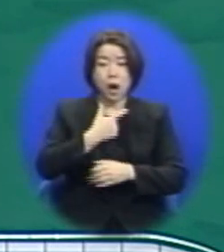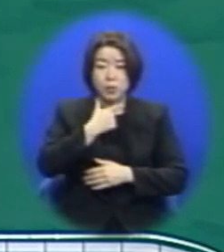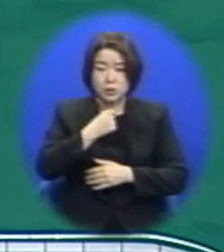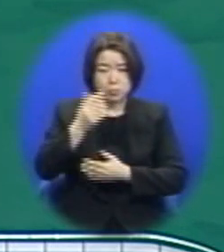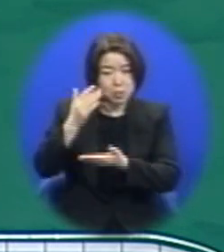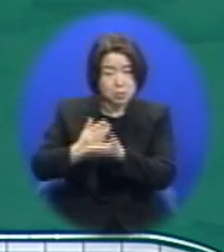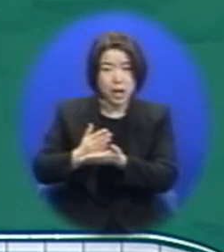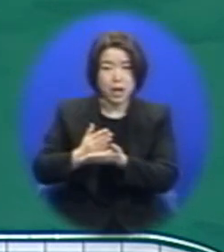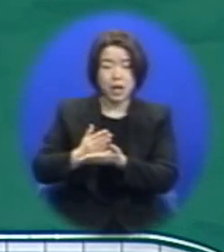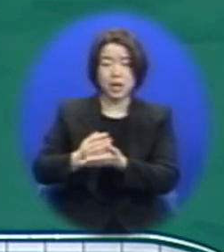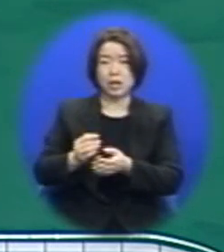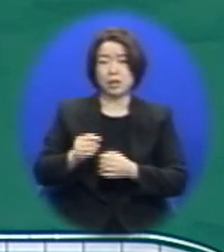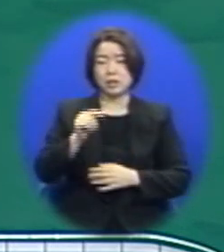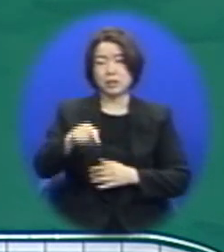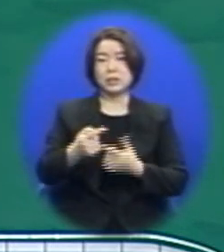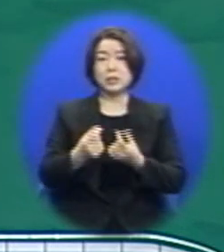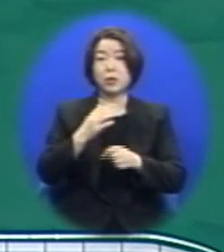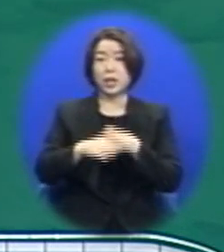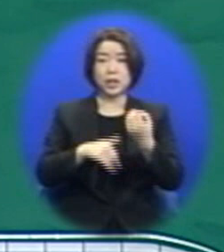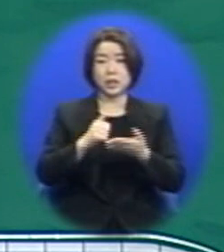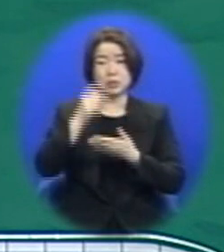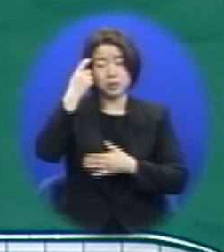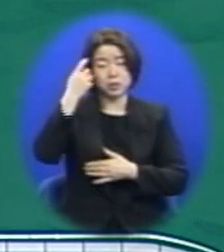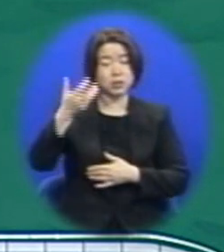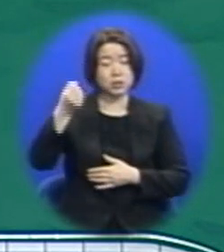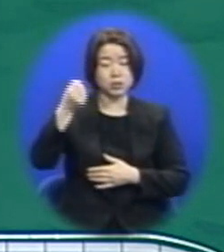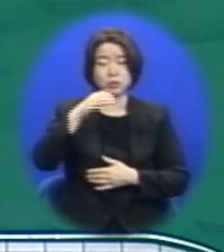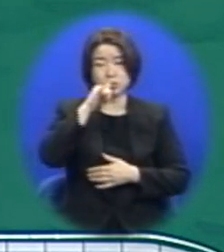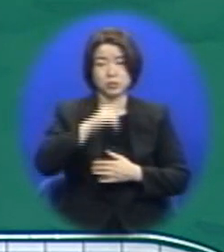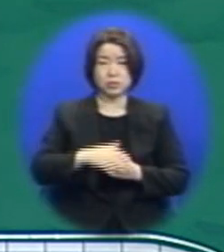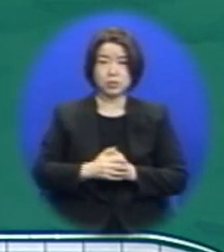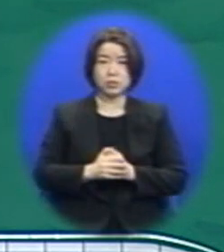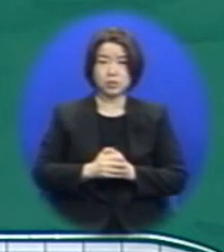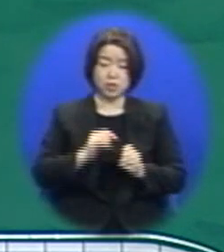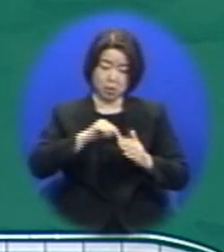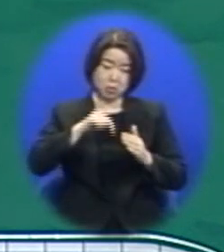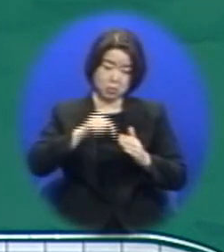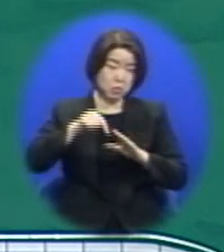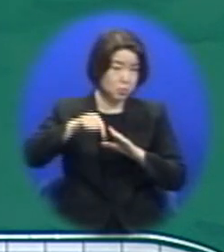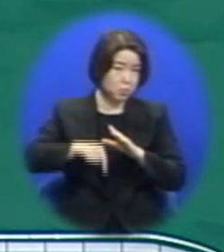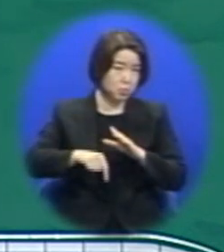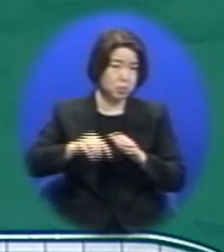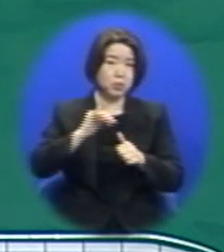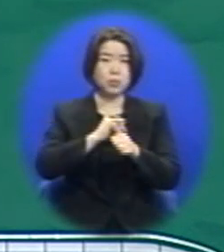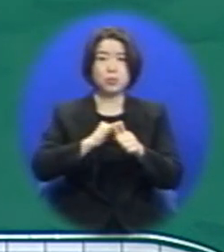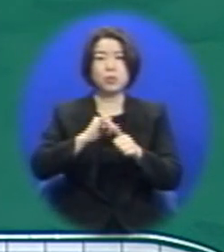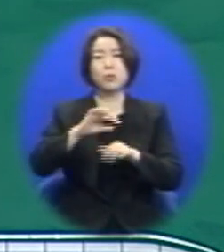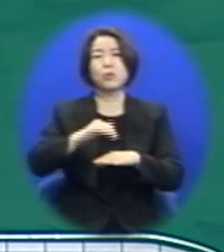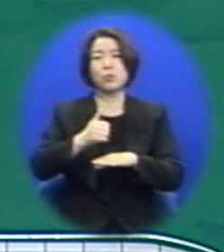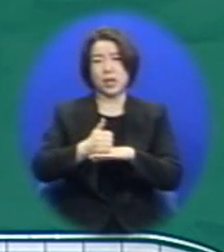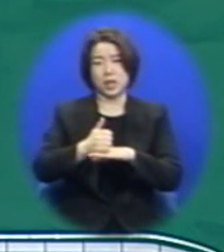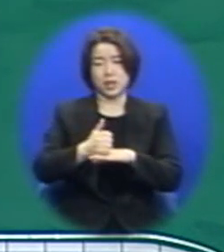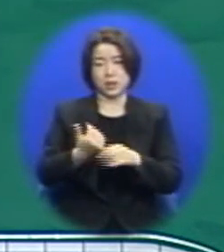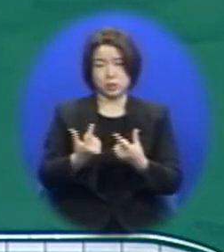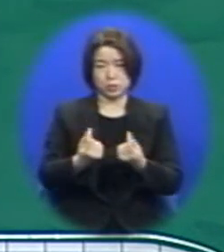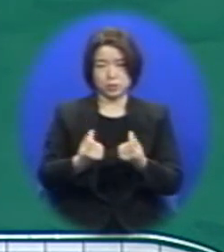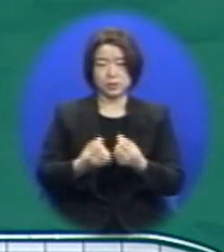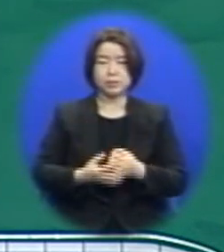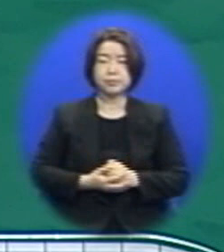말게 하는 그런 하나님이라고 생각합니다. 우리 속에 있는 헤롯이에요.